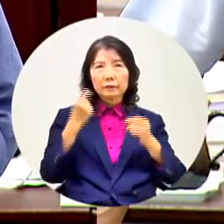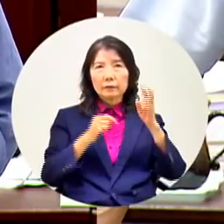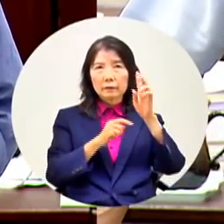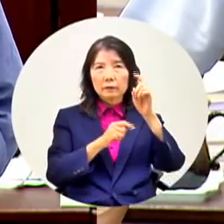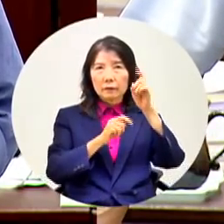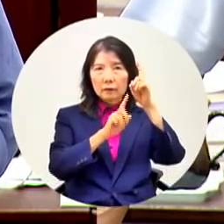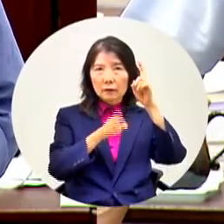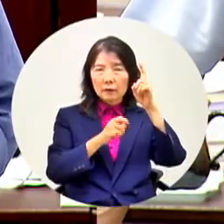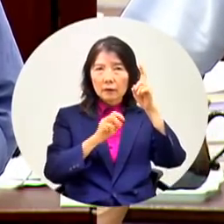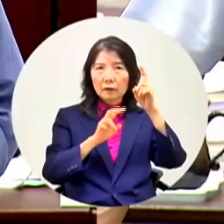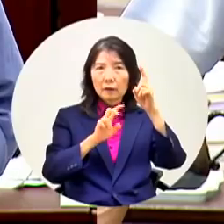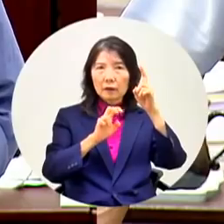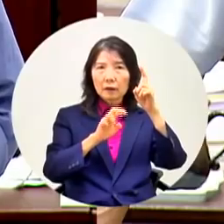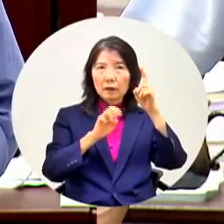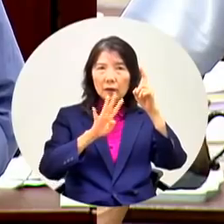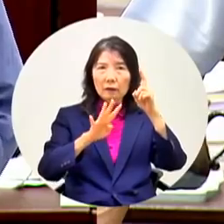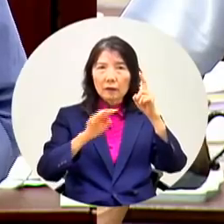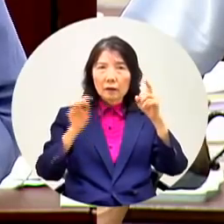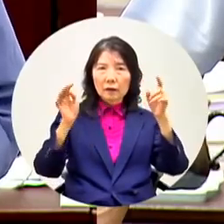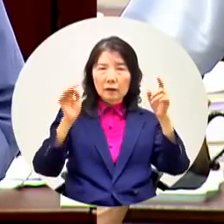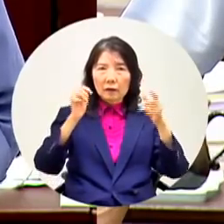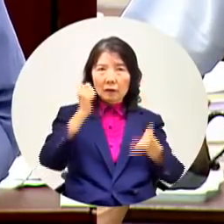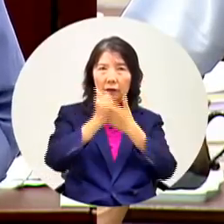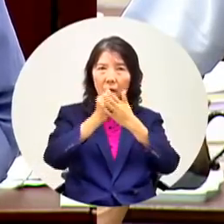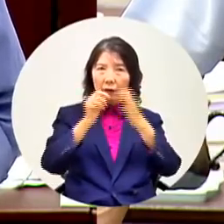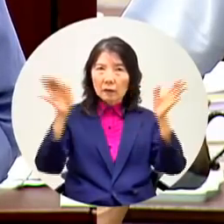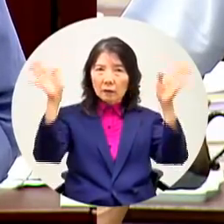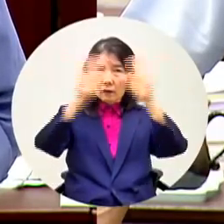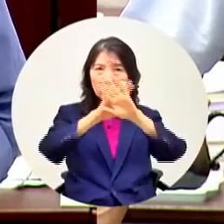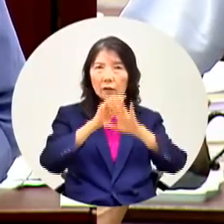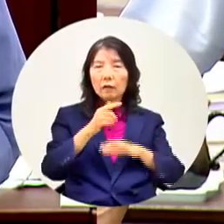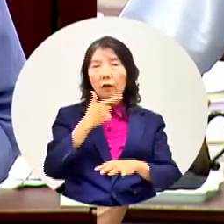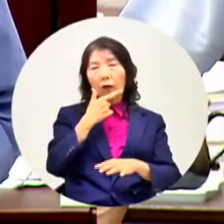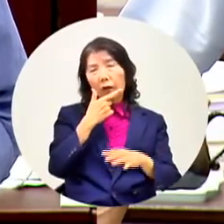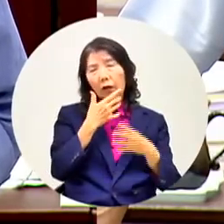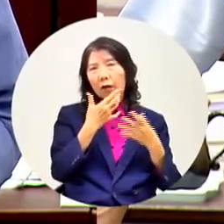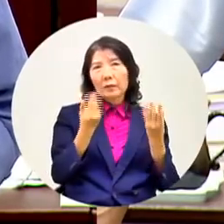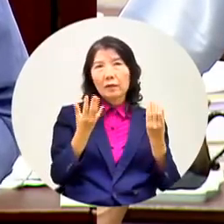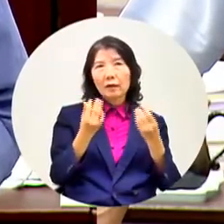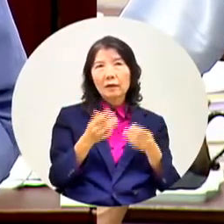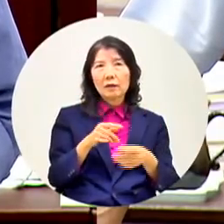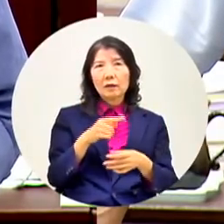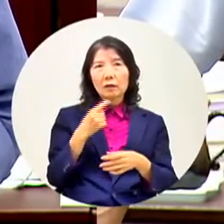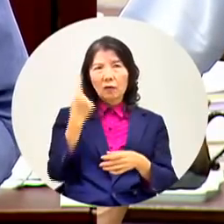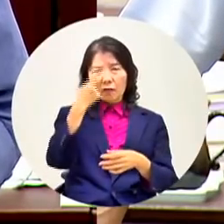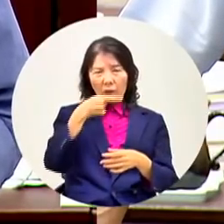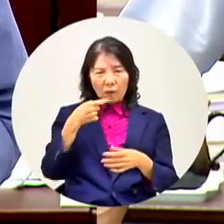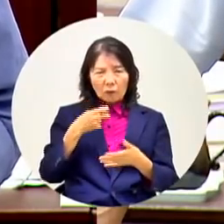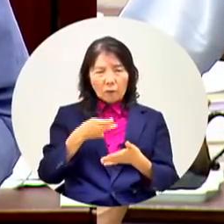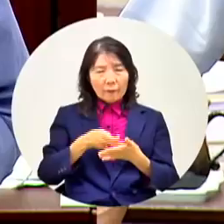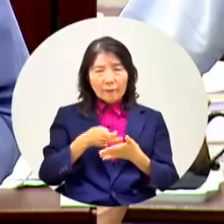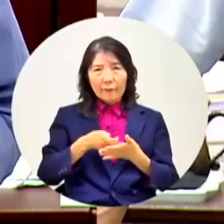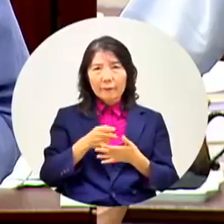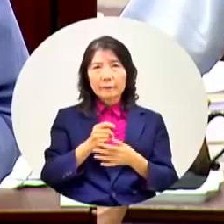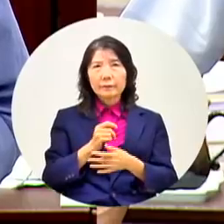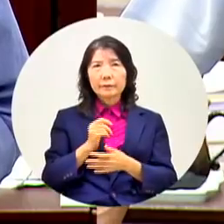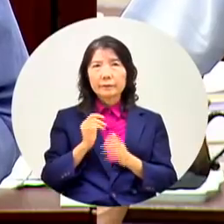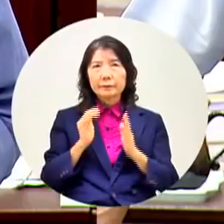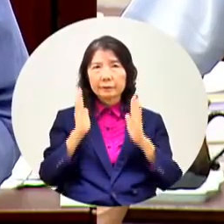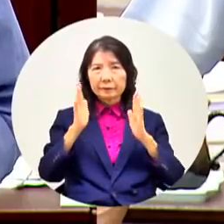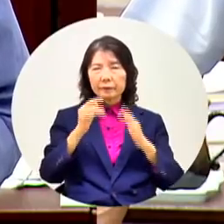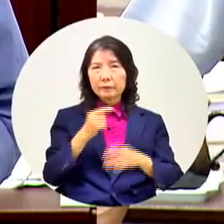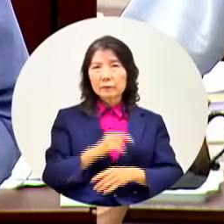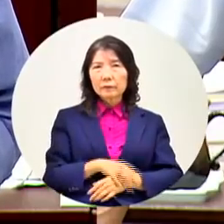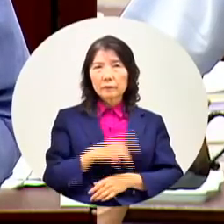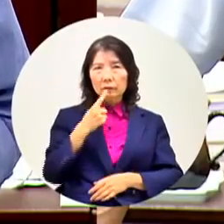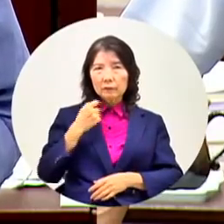11月24号当选的那天晚上，我完全没有笑出来，看我的表情是非常严肃，因为我知道